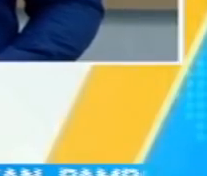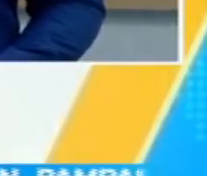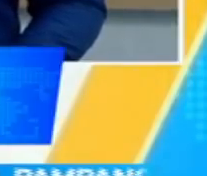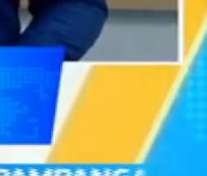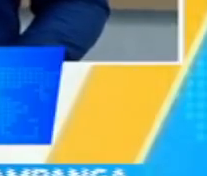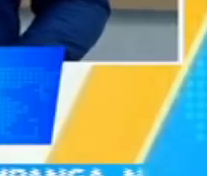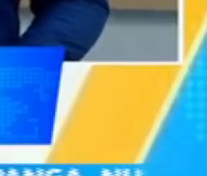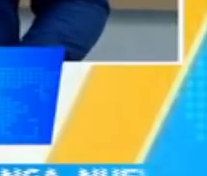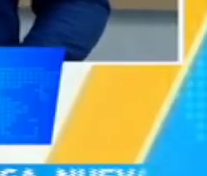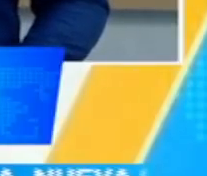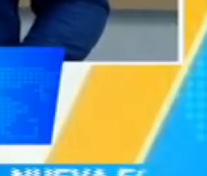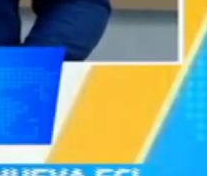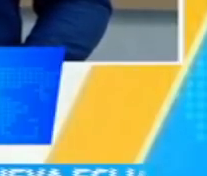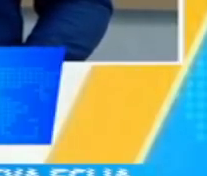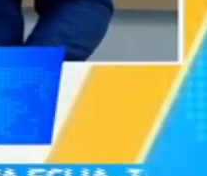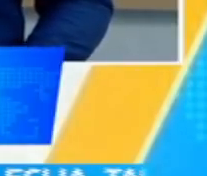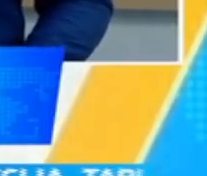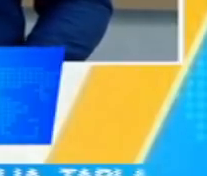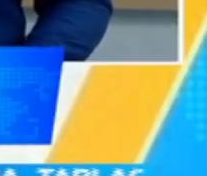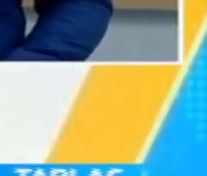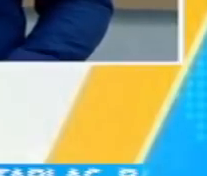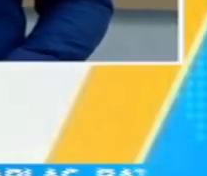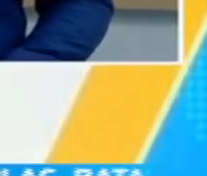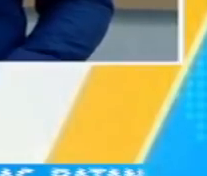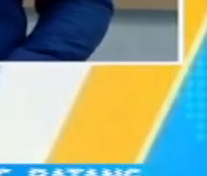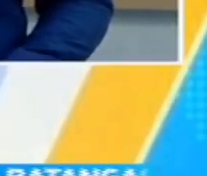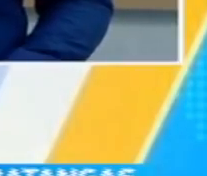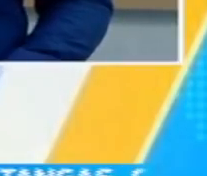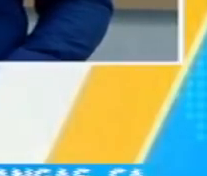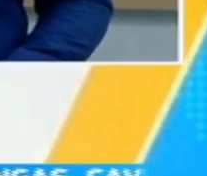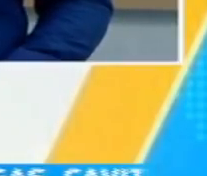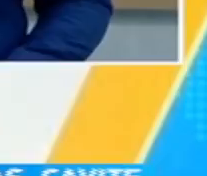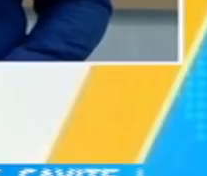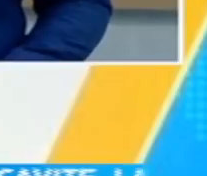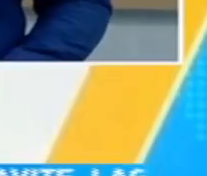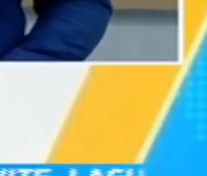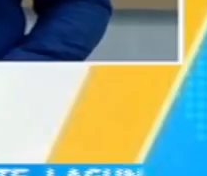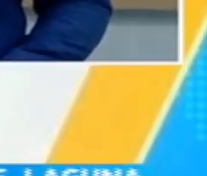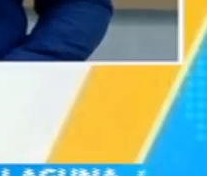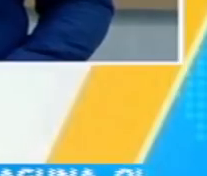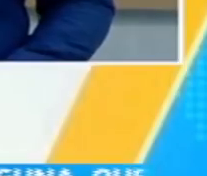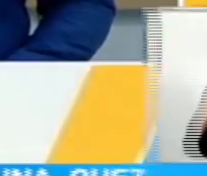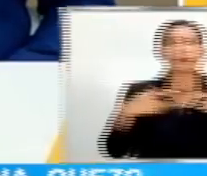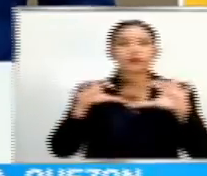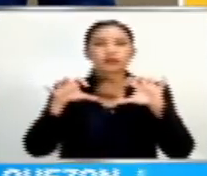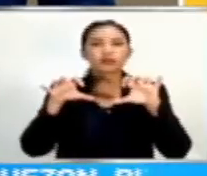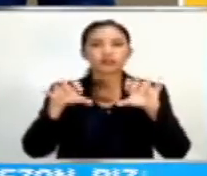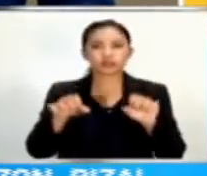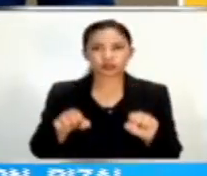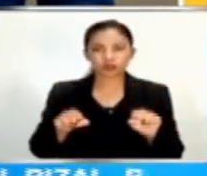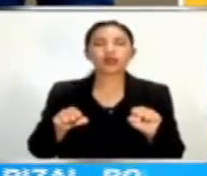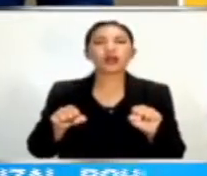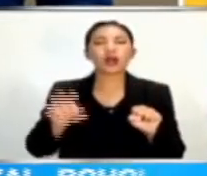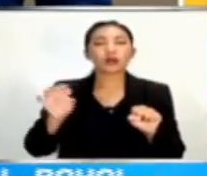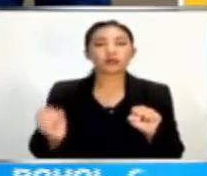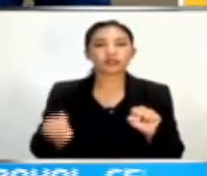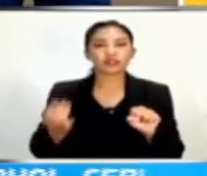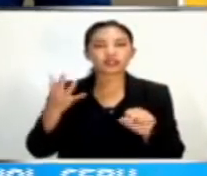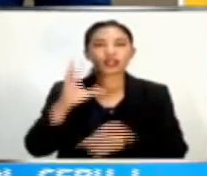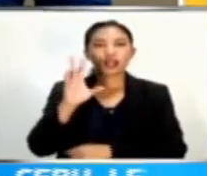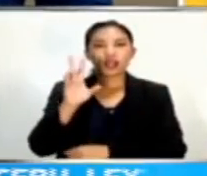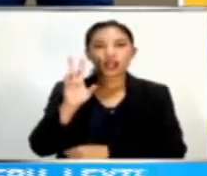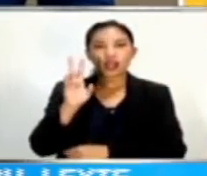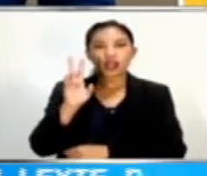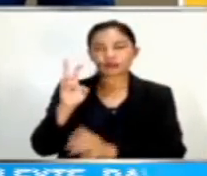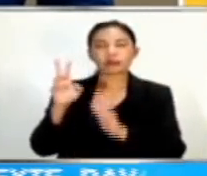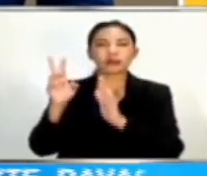Magandang tanghali po. Oras na para sa maiinit na balita. Nasa batang halos 60 milyong pisong halaga ng umano'y shabu sa buy bust operation sa